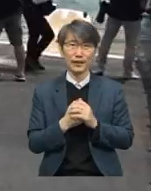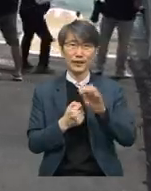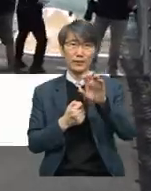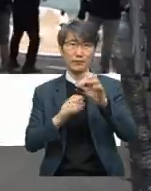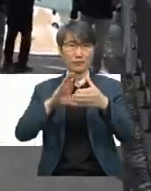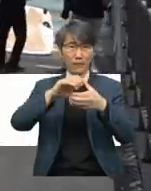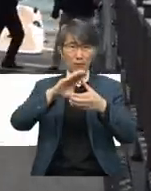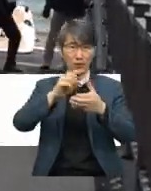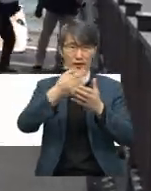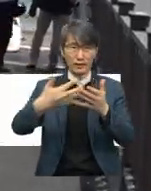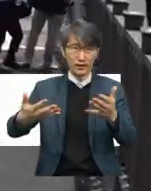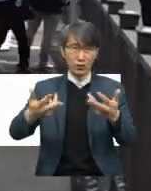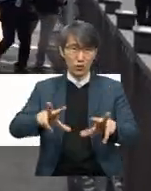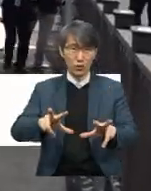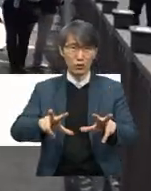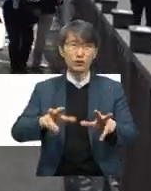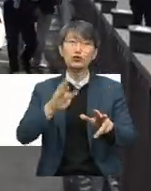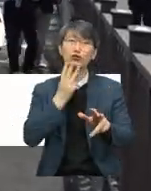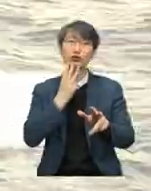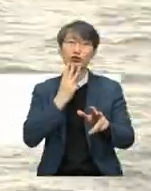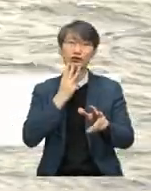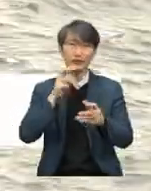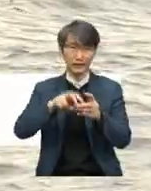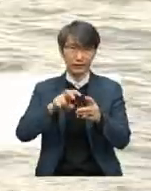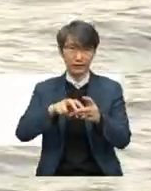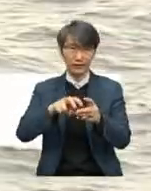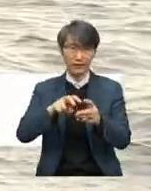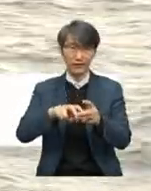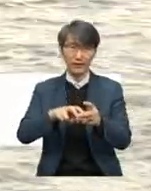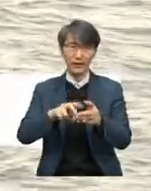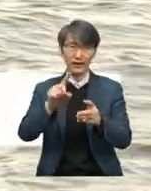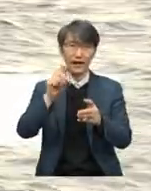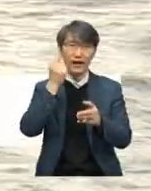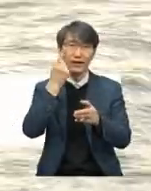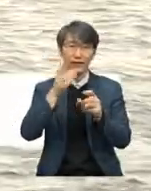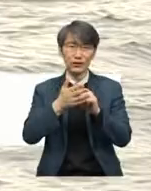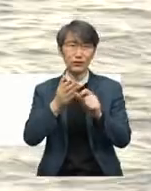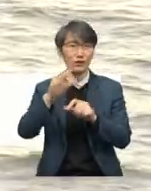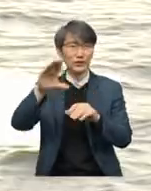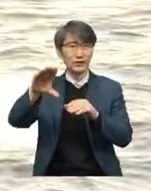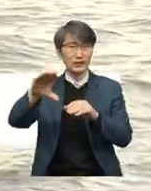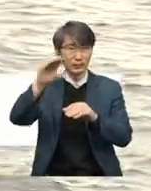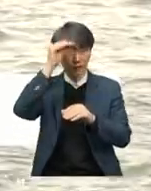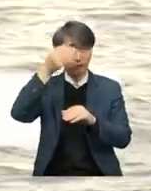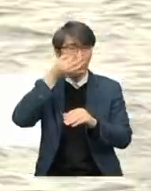난지 한강공원에 위치한 서울 수상 레포츠 센터는 한 달가량